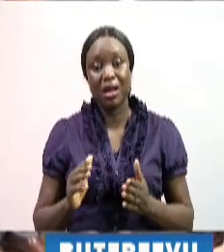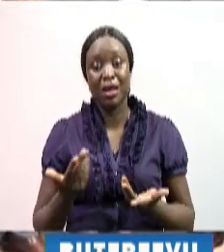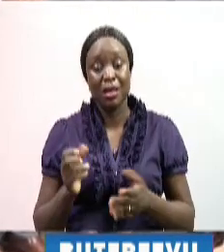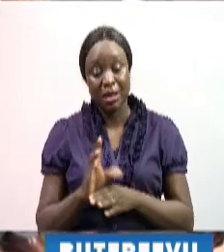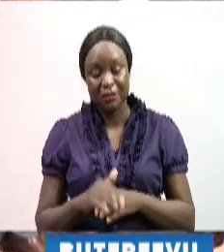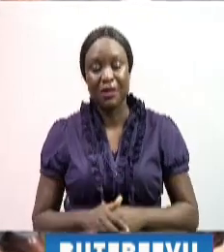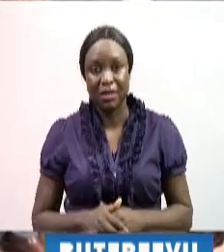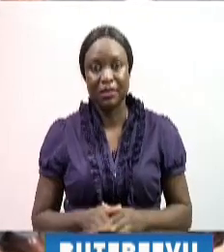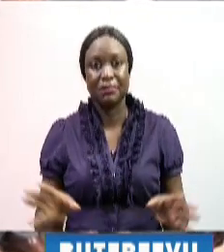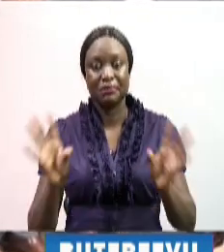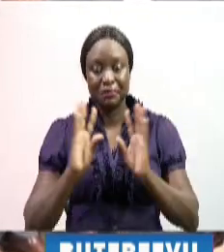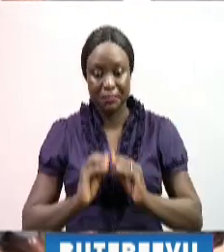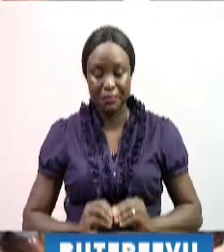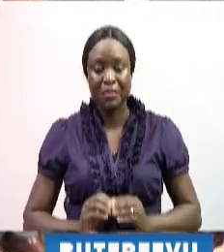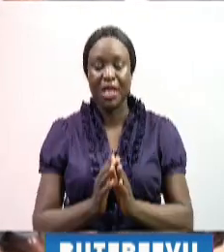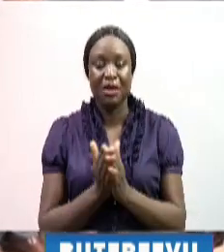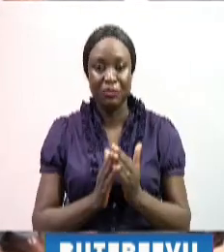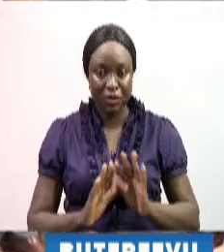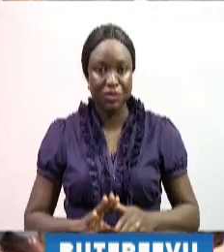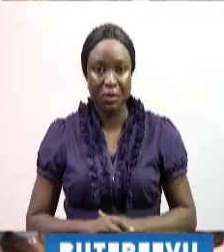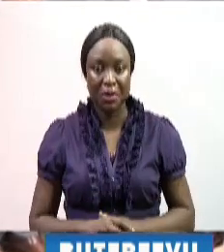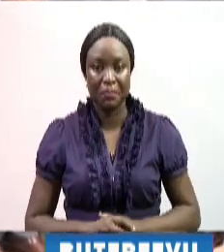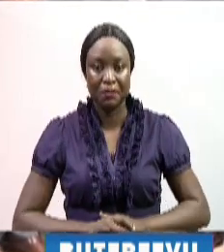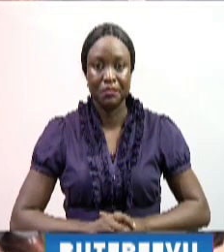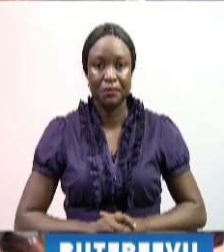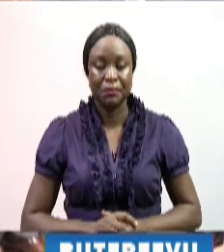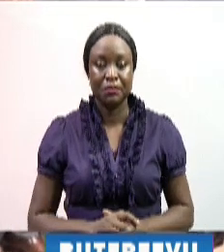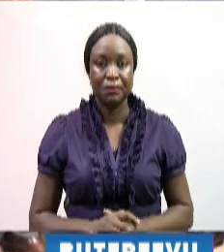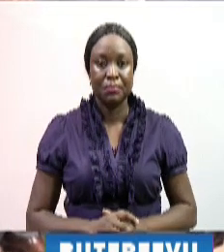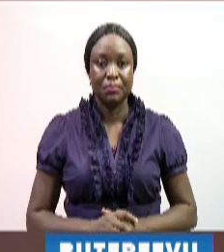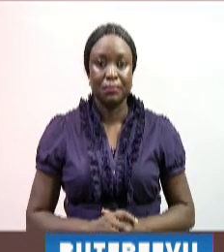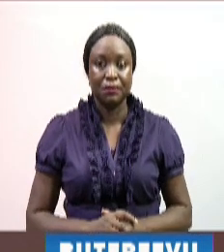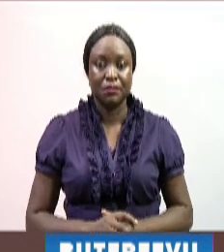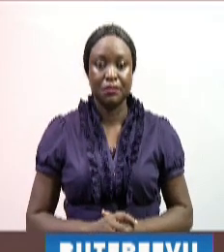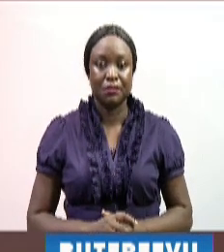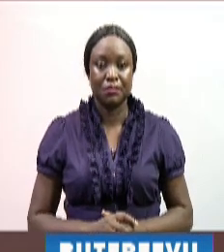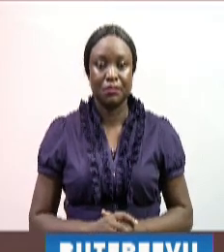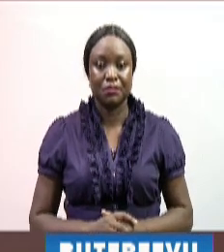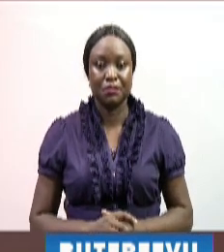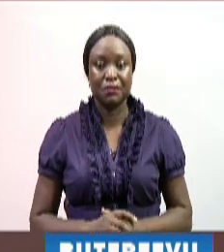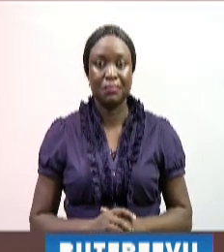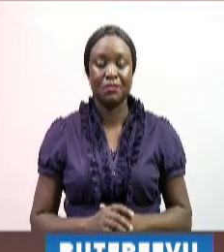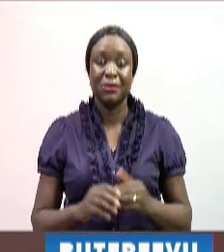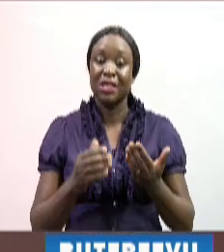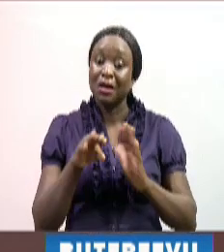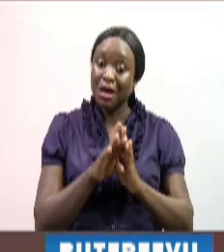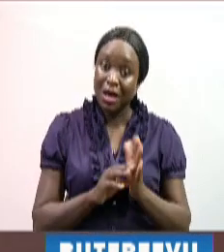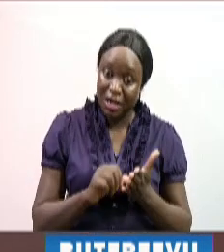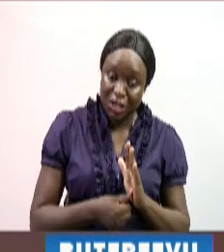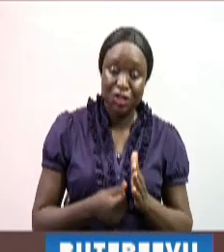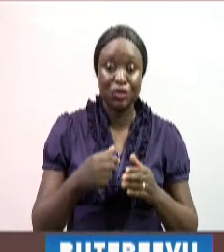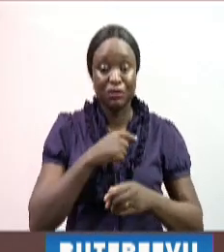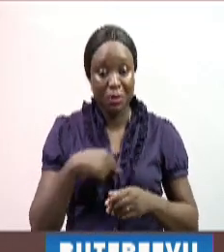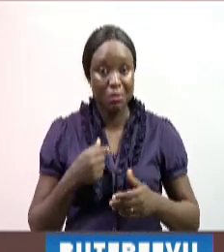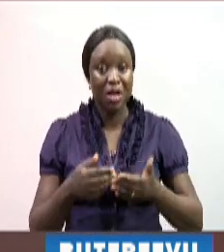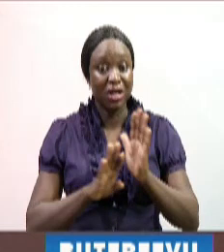Mark Jackson Kasule, BBS Terefaina, Ageesigika. Ensonga z'embuga n'okwekulaakulanya nga tusitadde